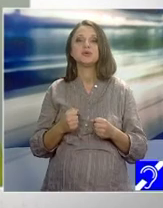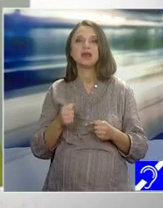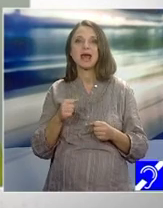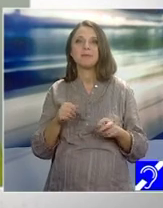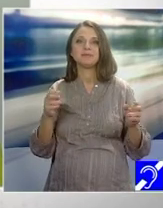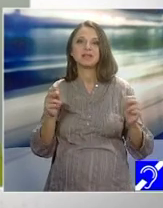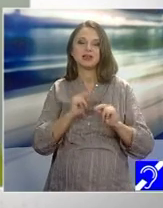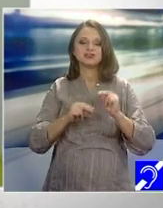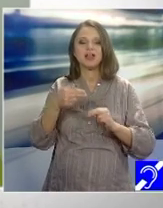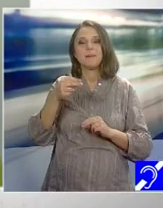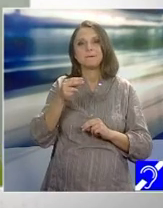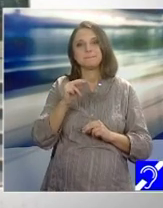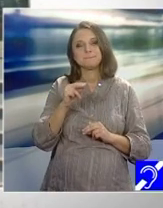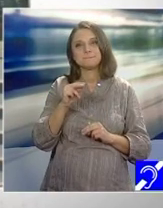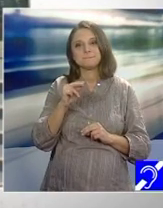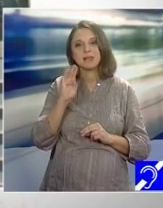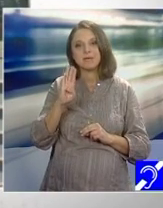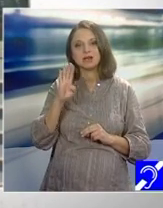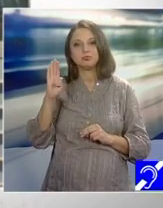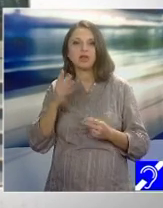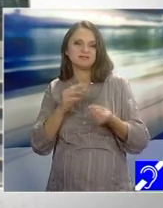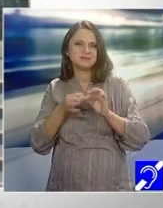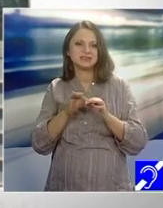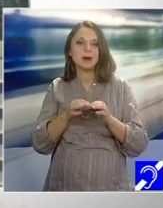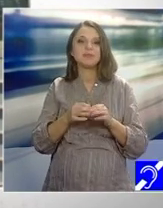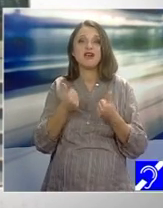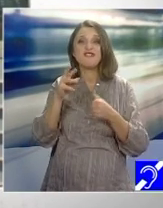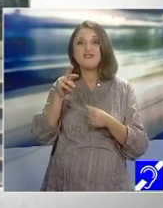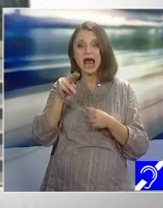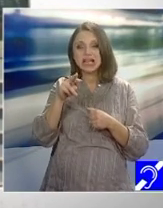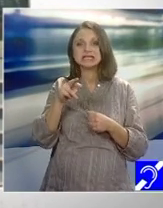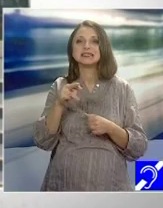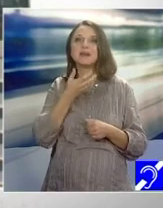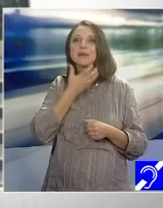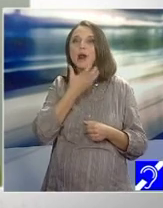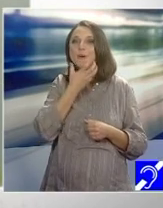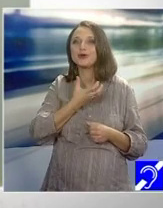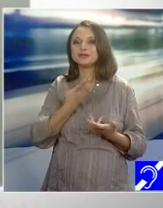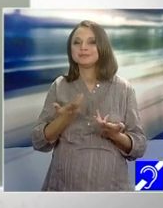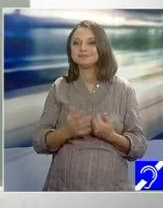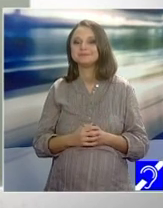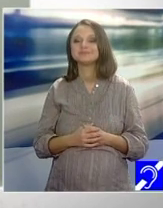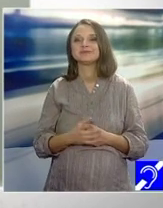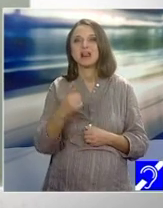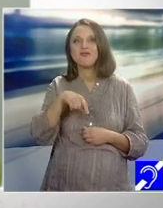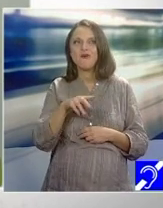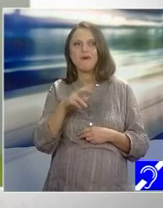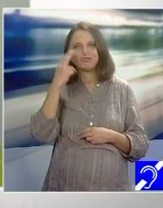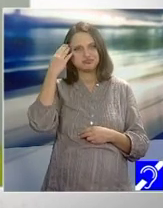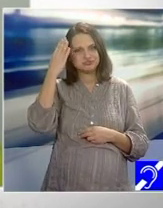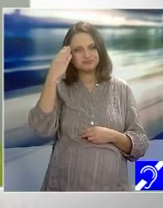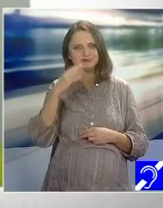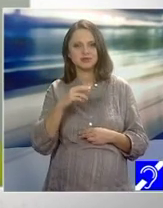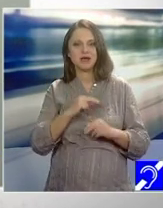pe Cornel Hoza, care ne dă detalii. Bună ziua, Cornel, bine ai venit! Bună ziua, bine v-am găsit! Sunteți cunoscuți ca și asociația Beard Brothers, dar